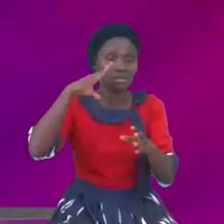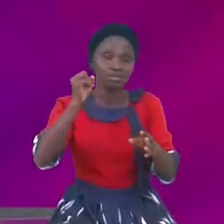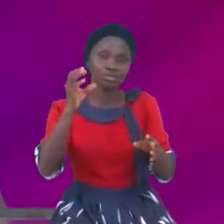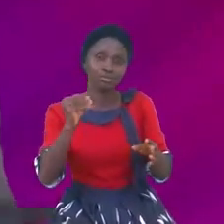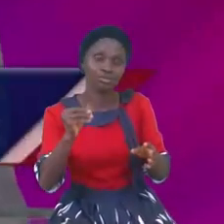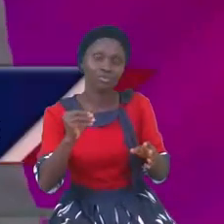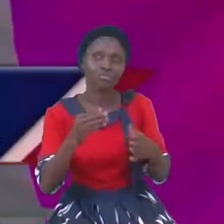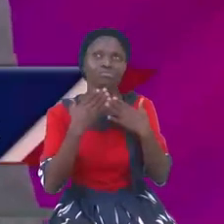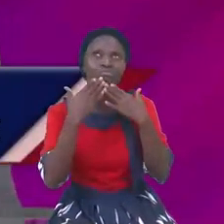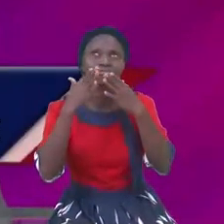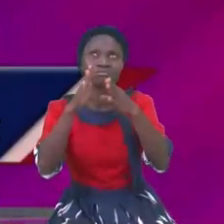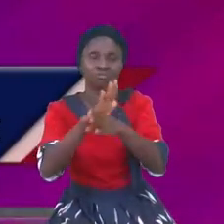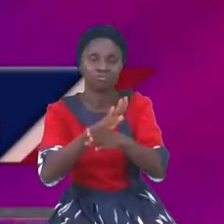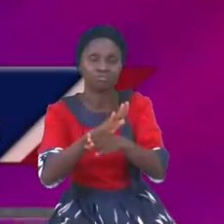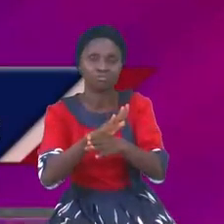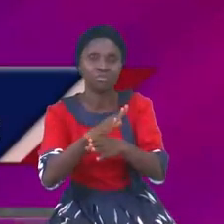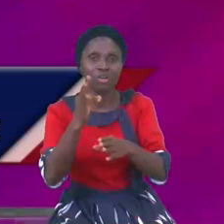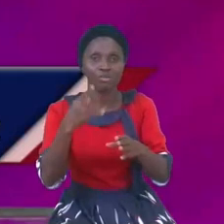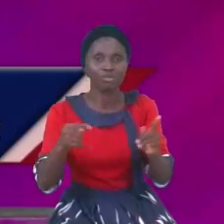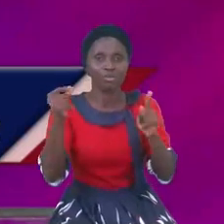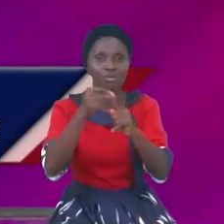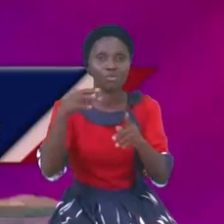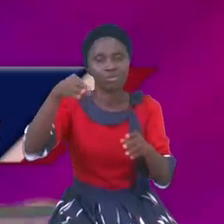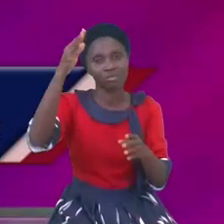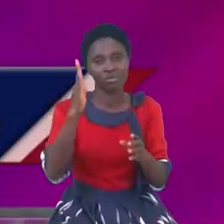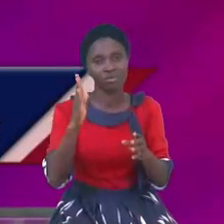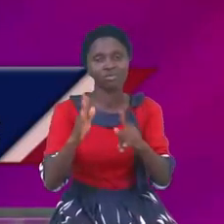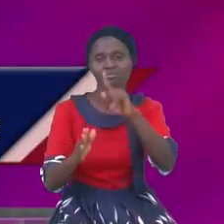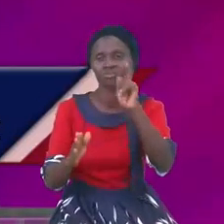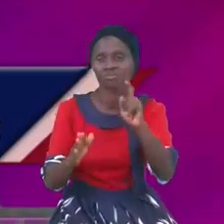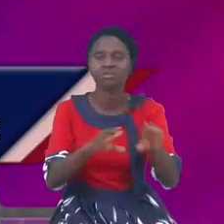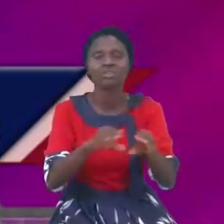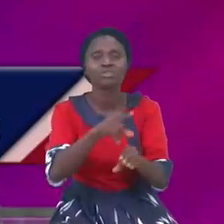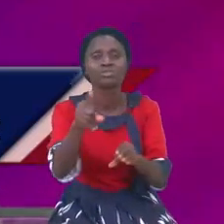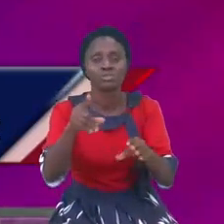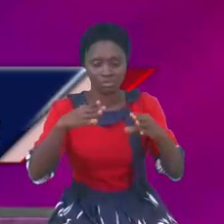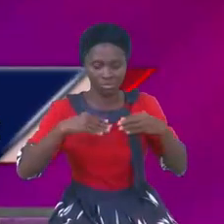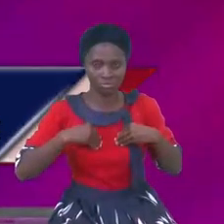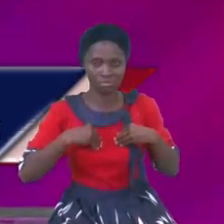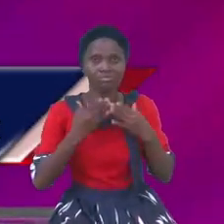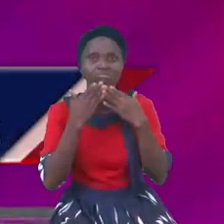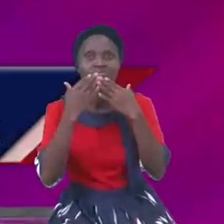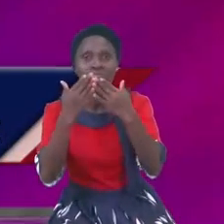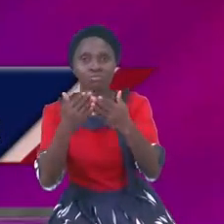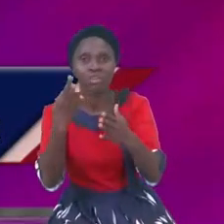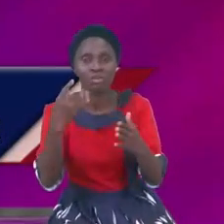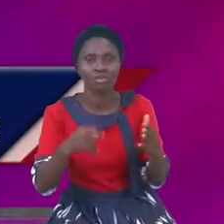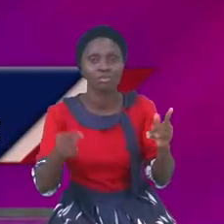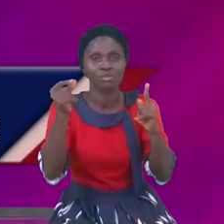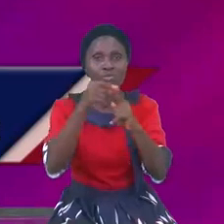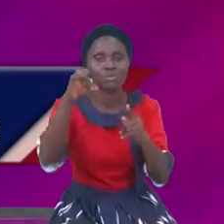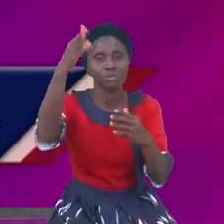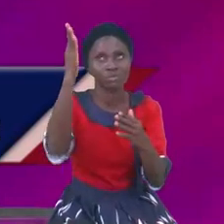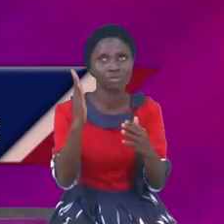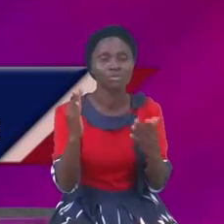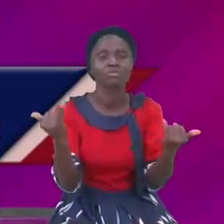parole. Est-ce que vous appréciez la parole de Dieu aujourd'hui? Vous allez parler au Seigneur. Seigneur, ramène-moi là où tu m'as raconté